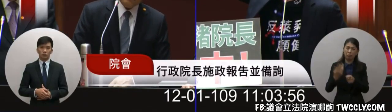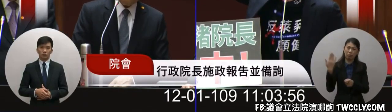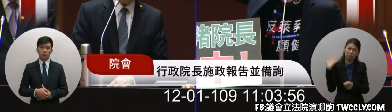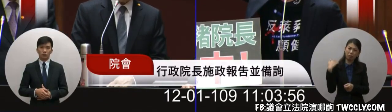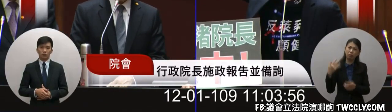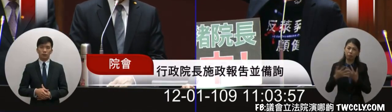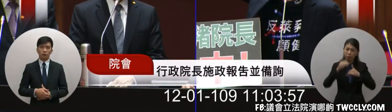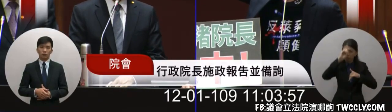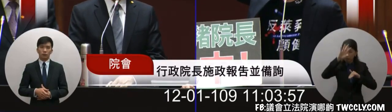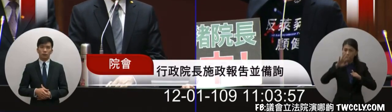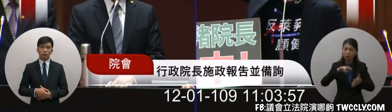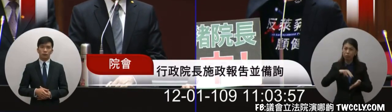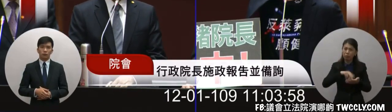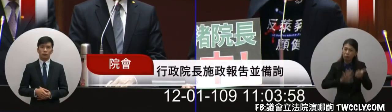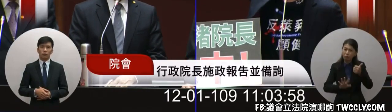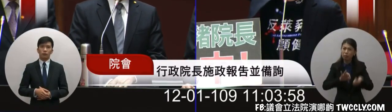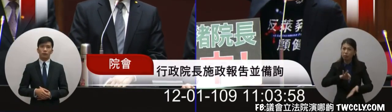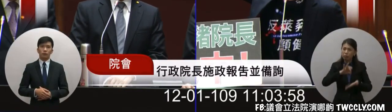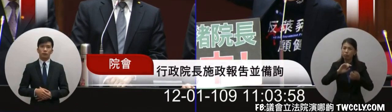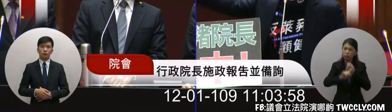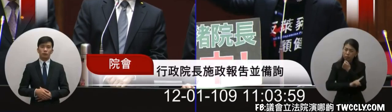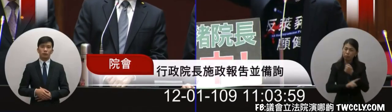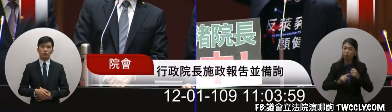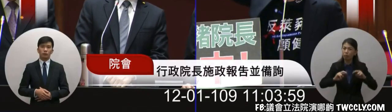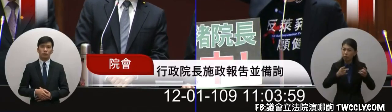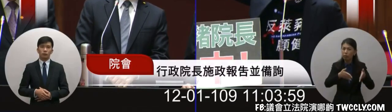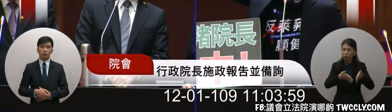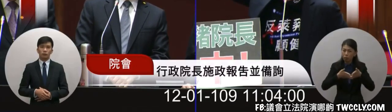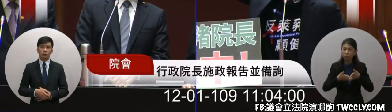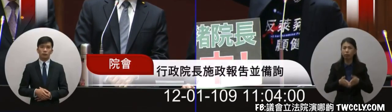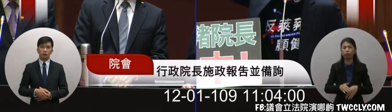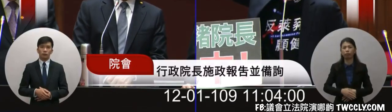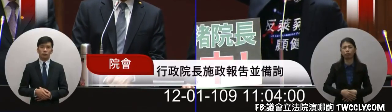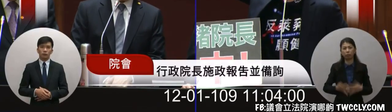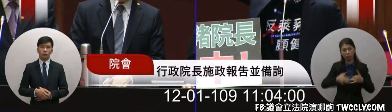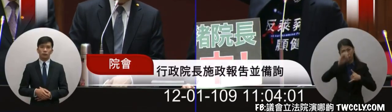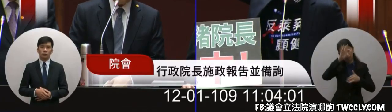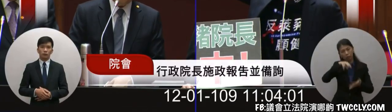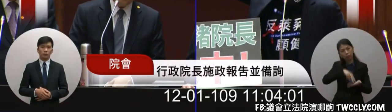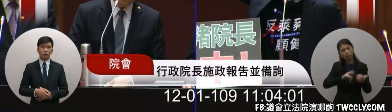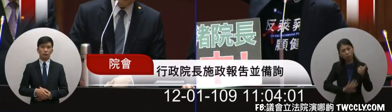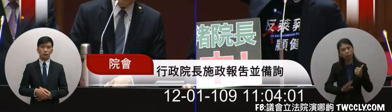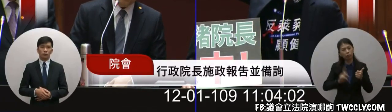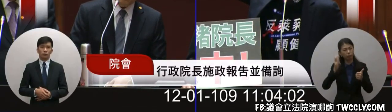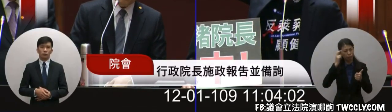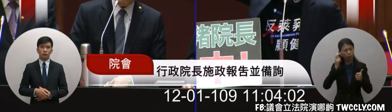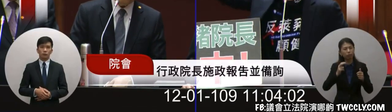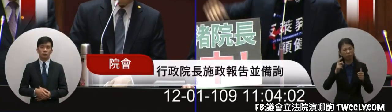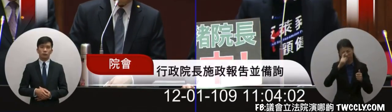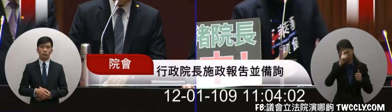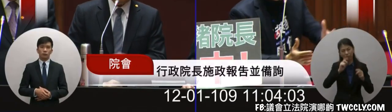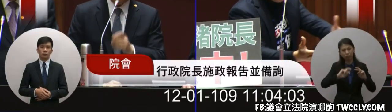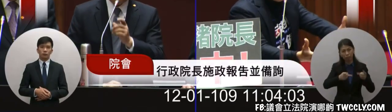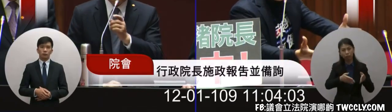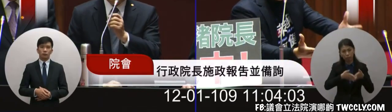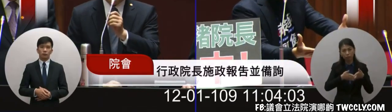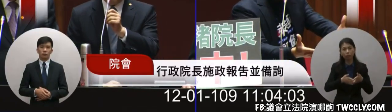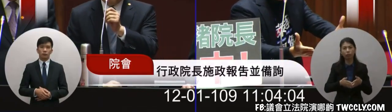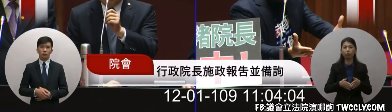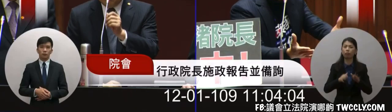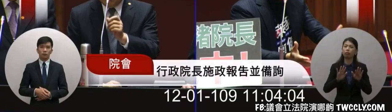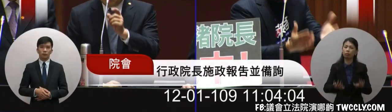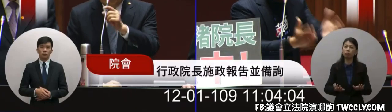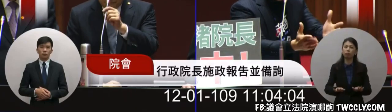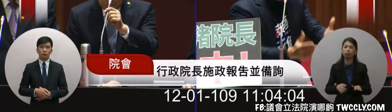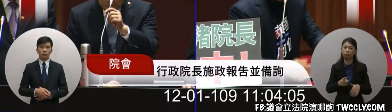员也提过一样的修法，一样的版本，当时民进党委员还要修这样的一个部分，现在你告